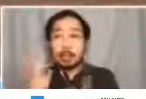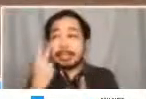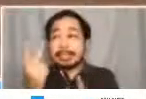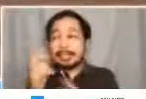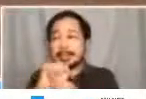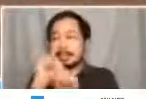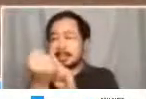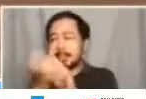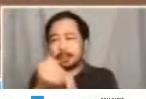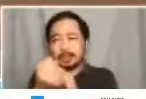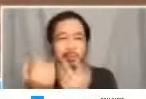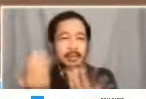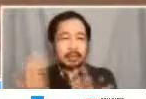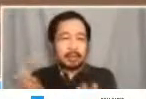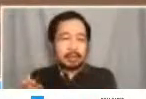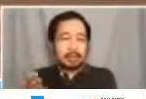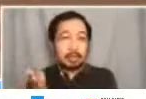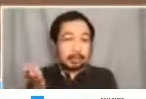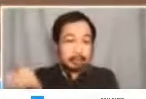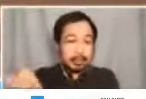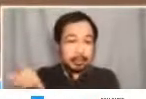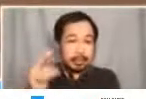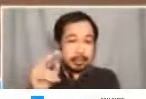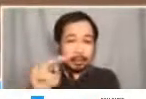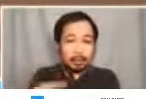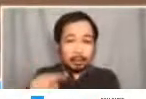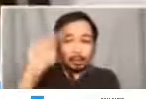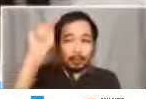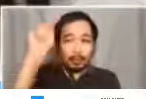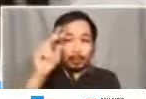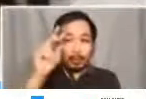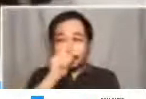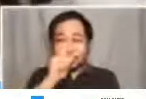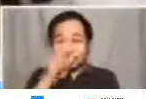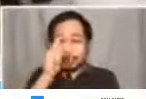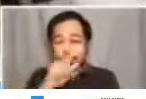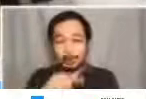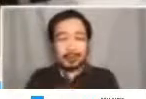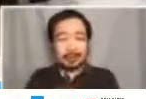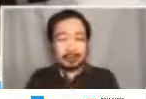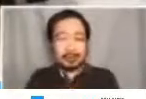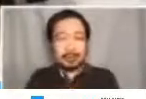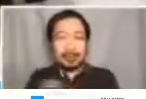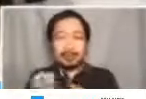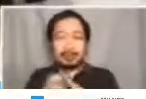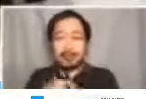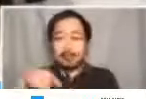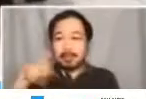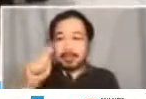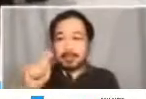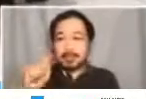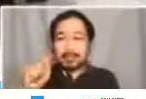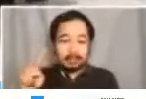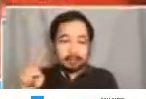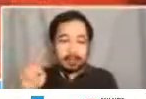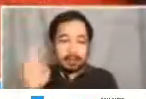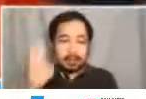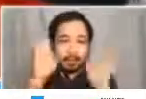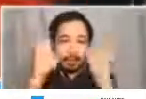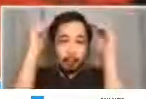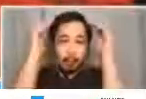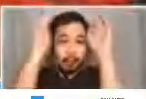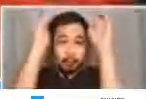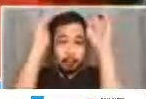distancing. Pinahintulutan na rin ang 50% capacity operation ng mga fitness centers at iba pang recreational